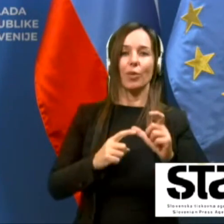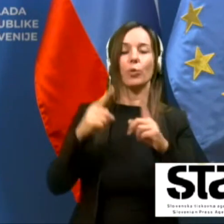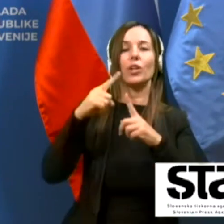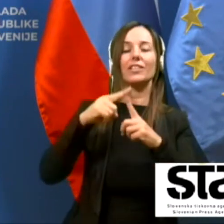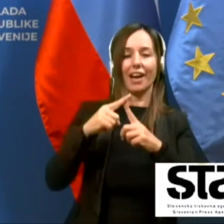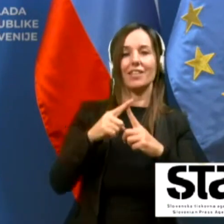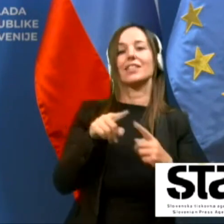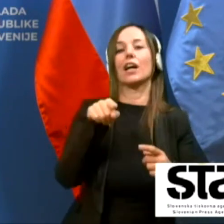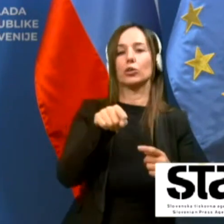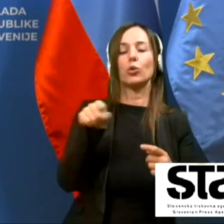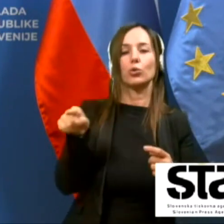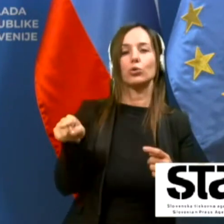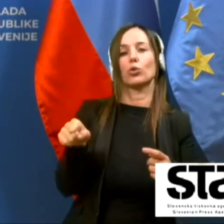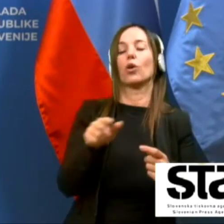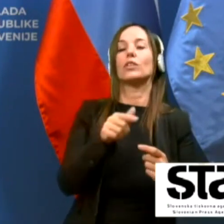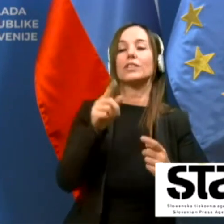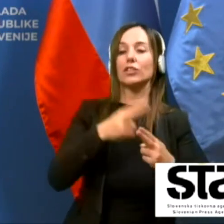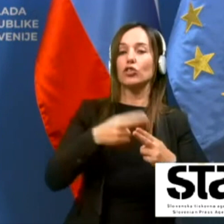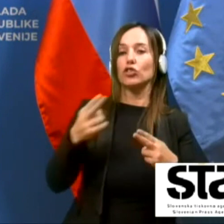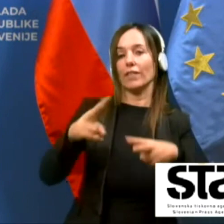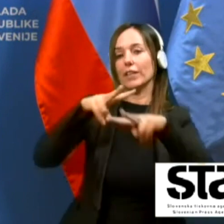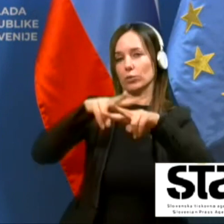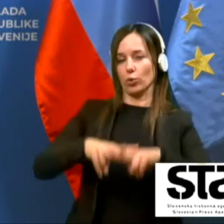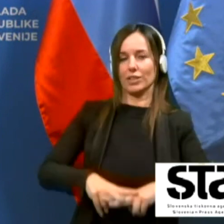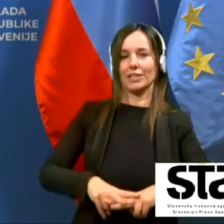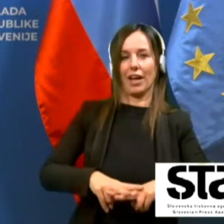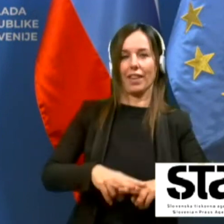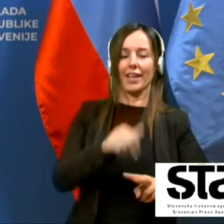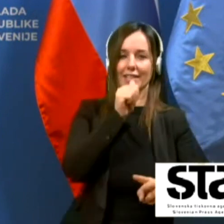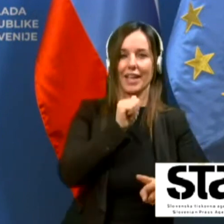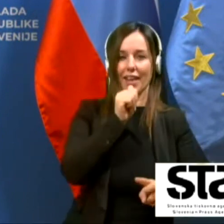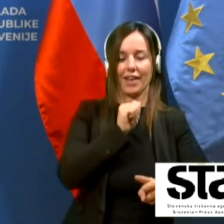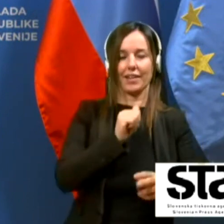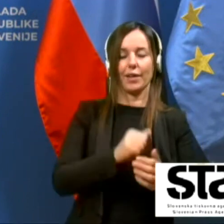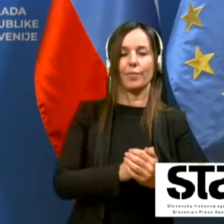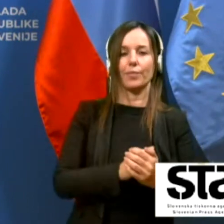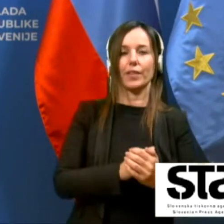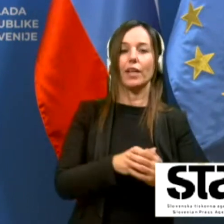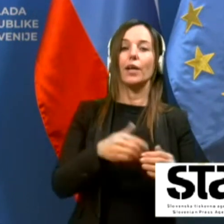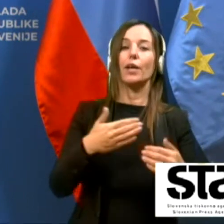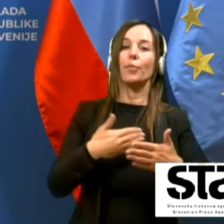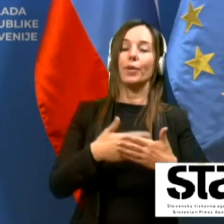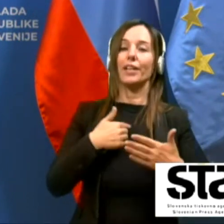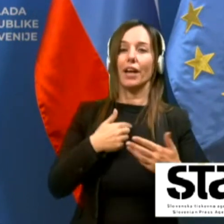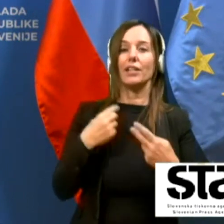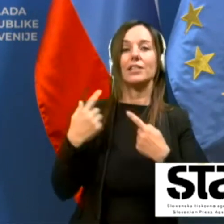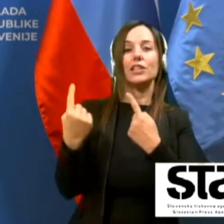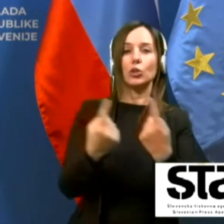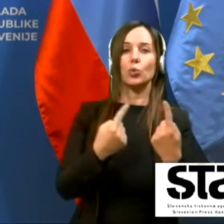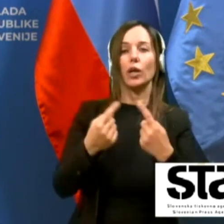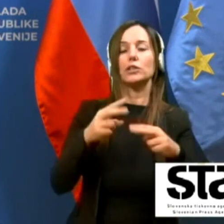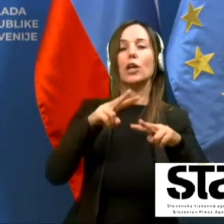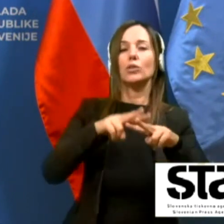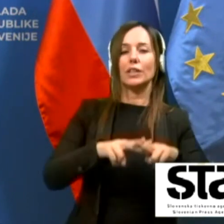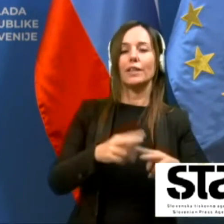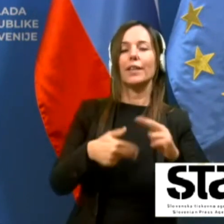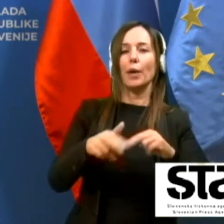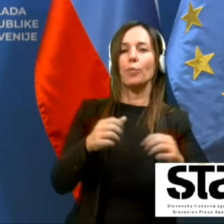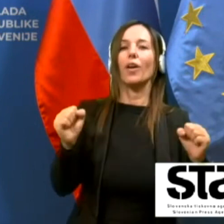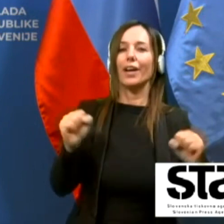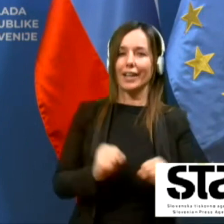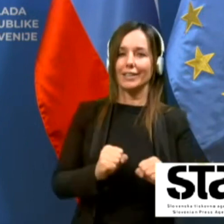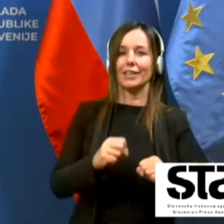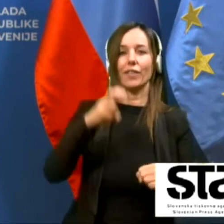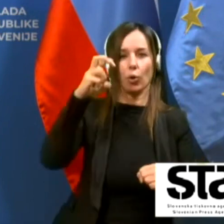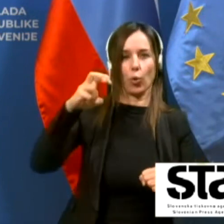in Urugvaj v Latinski Ameriki. Pri nas pa razmere še naprej ostajajo najbolj resne v